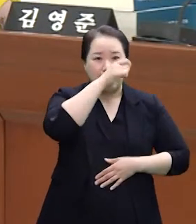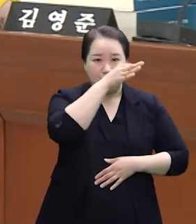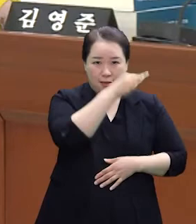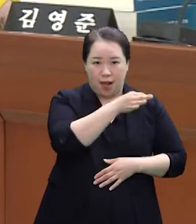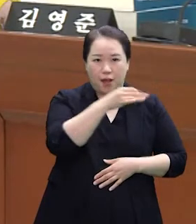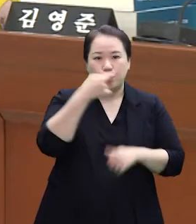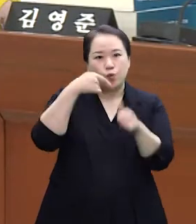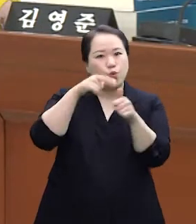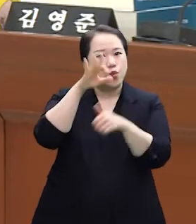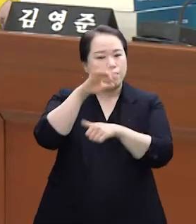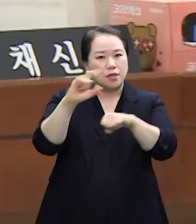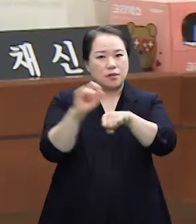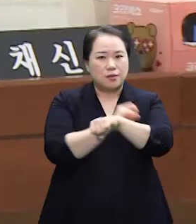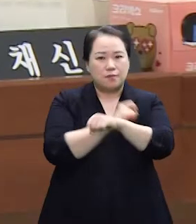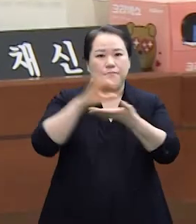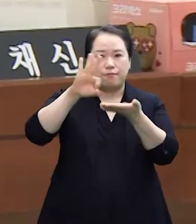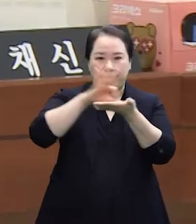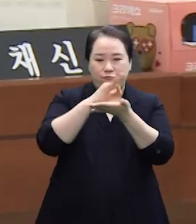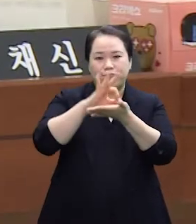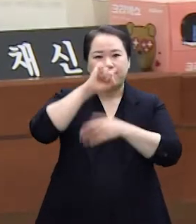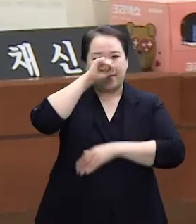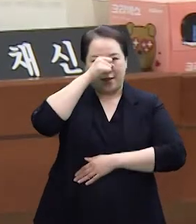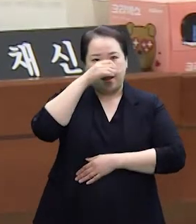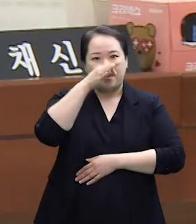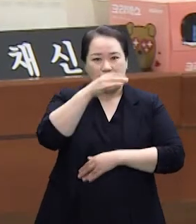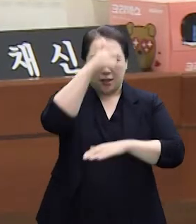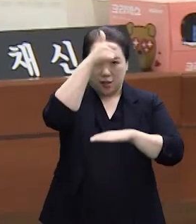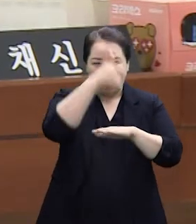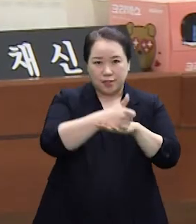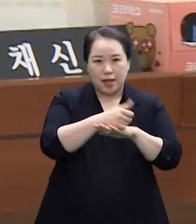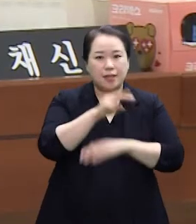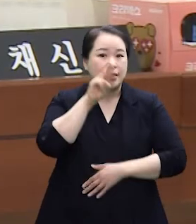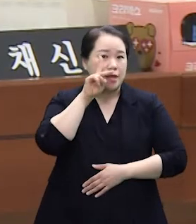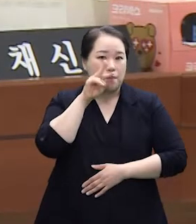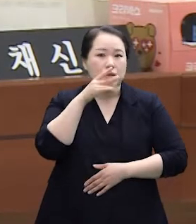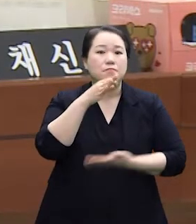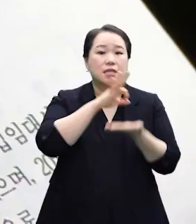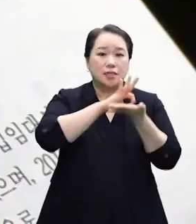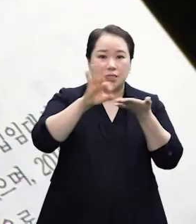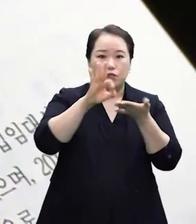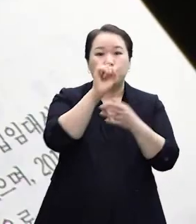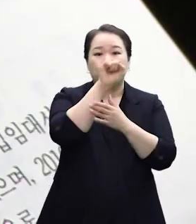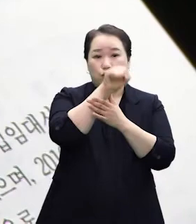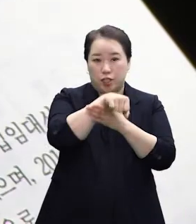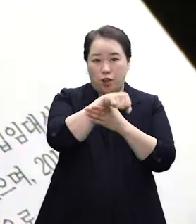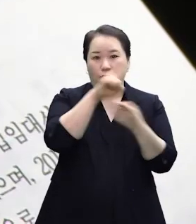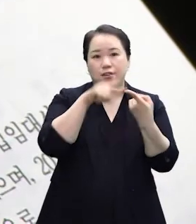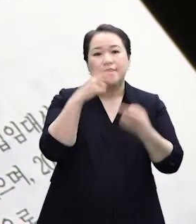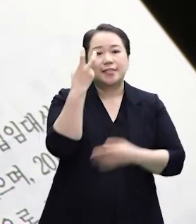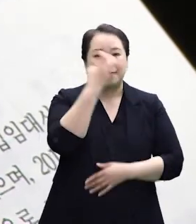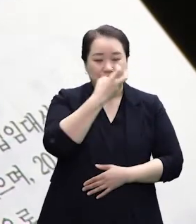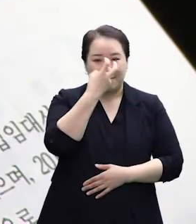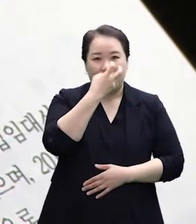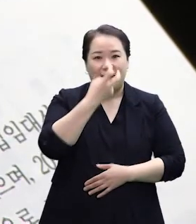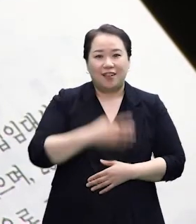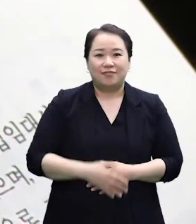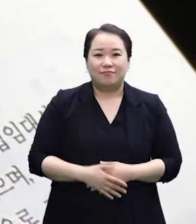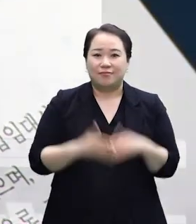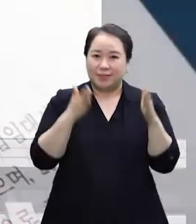경기도 예산안과 경기도 교육비 특별회계 예산안과 결산, 예비비 지출 승인의 건을 심사하게